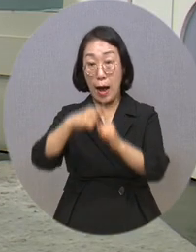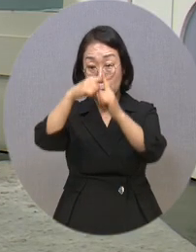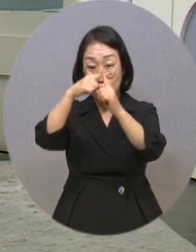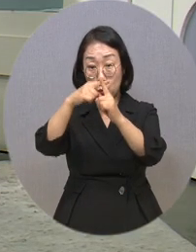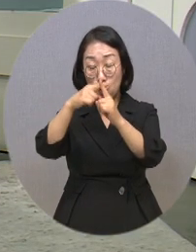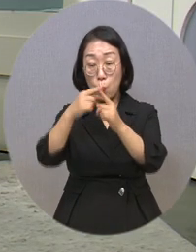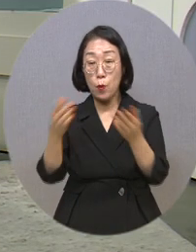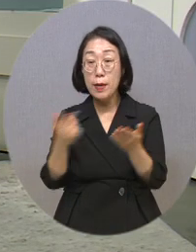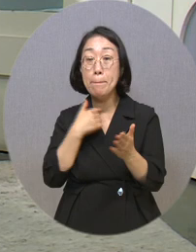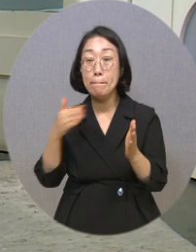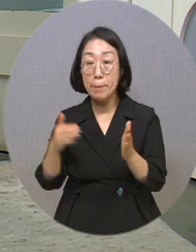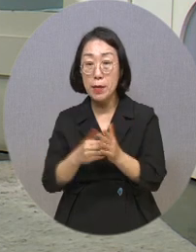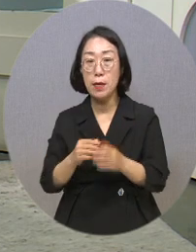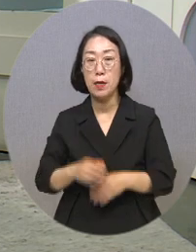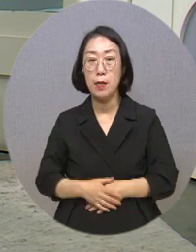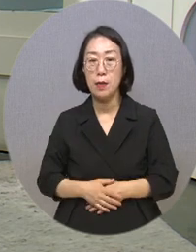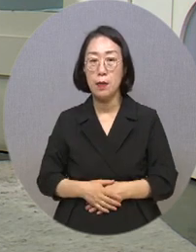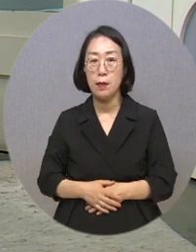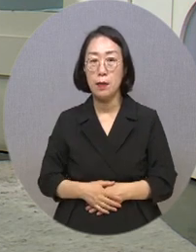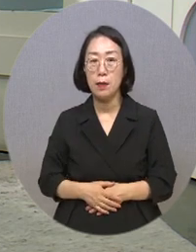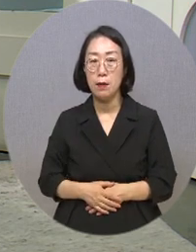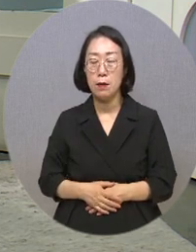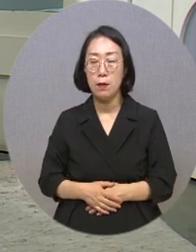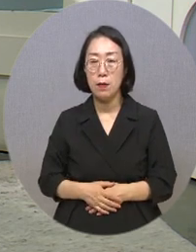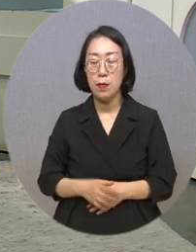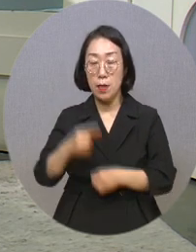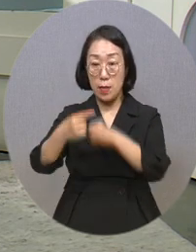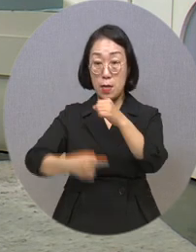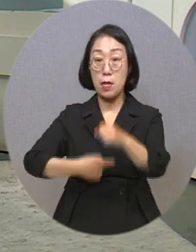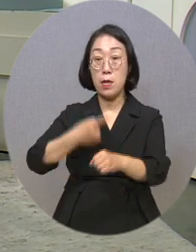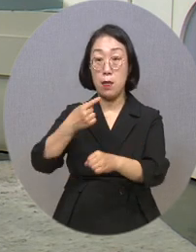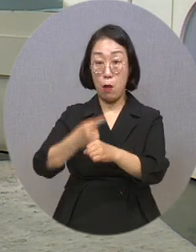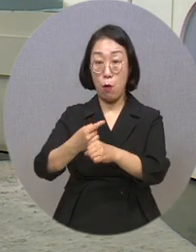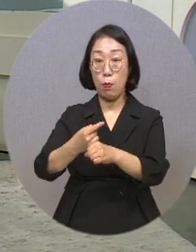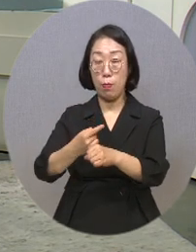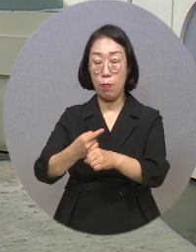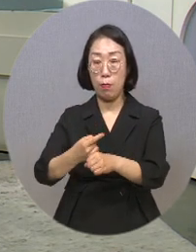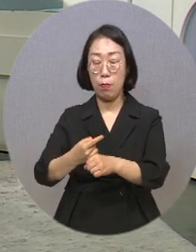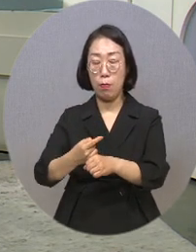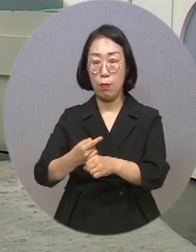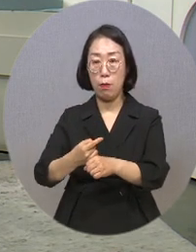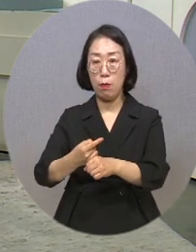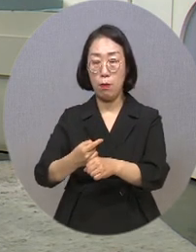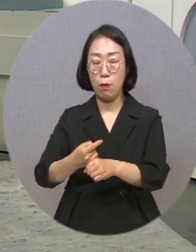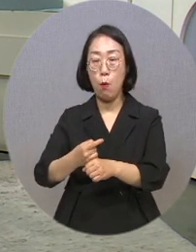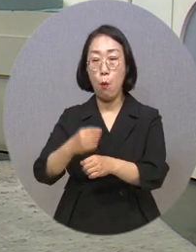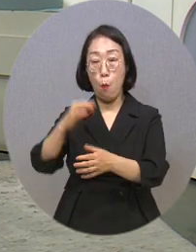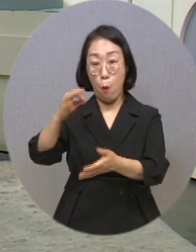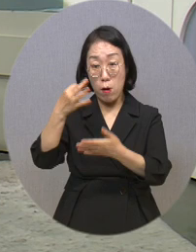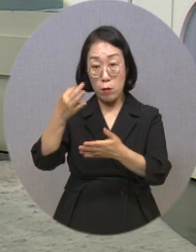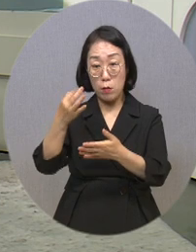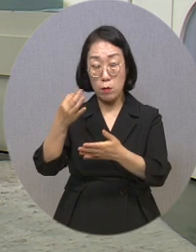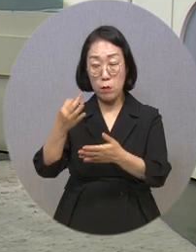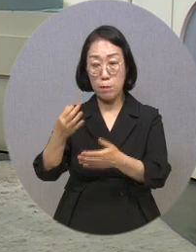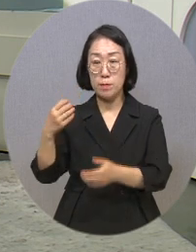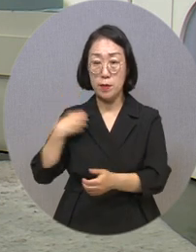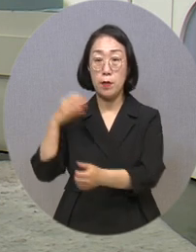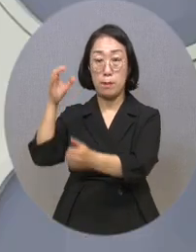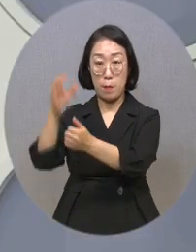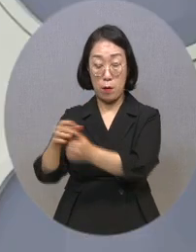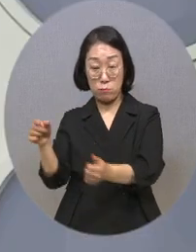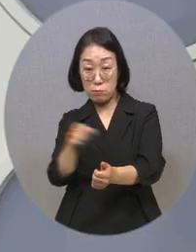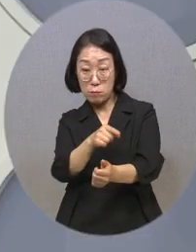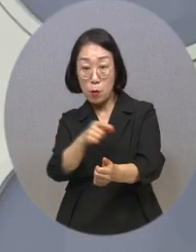뭐 연봉 뭐 4만 불인가 그런데 그거를 주면서 붙여주더라고요. 그래서